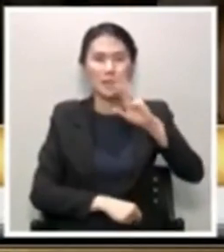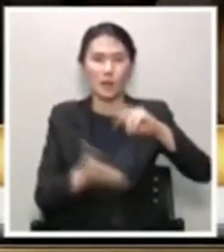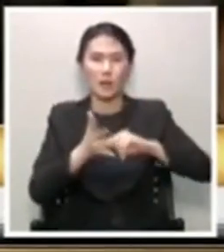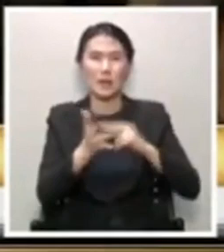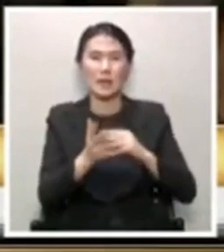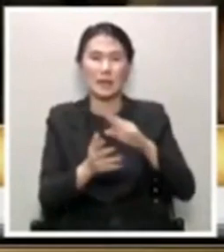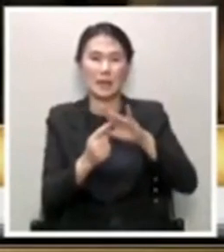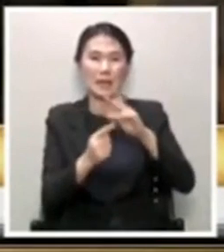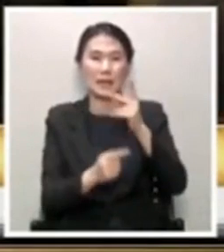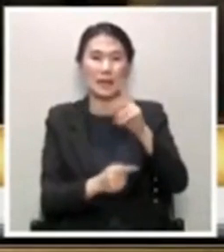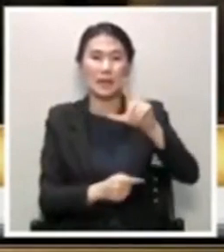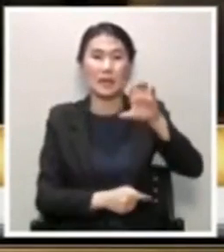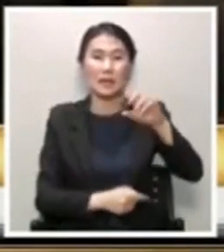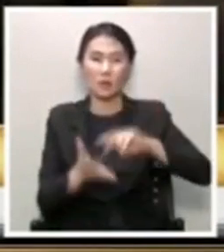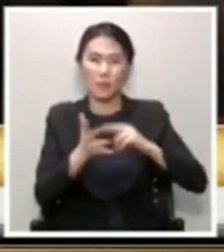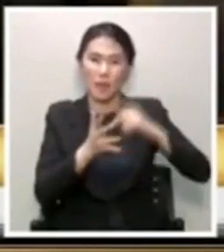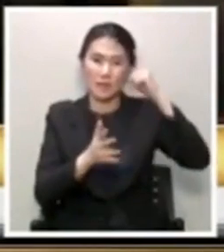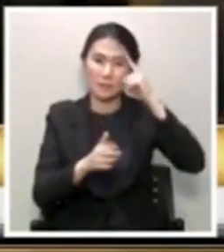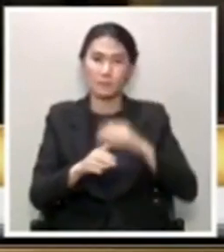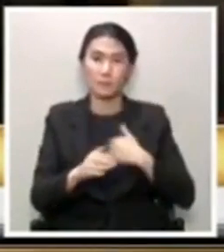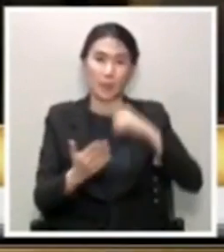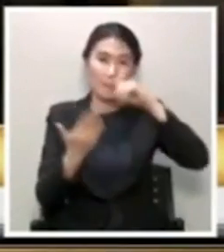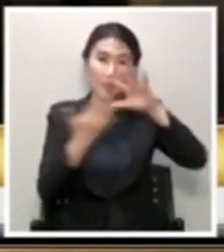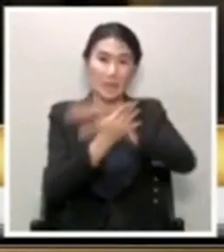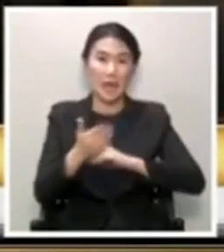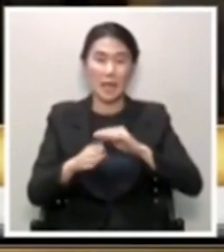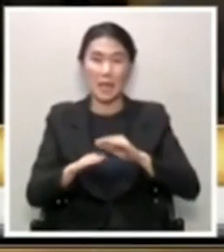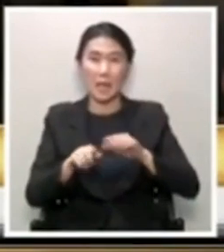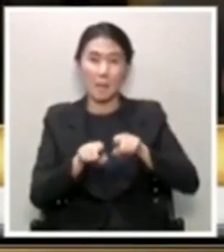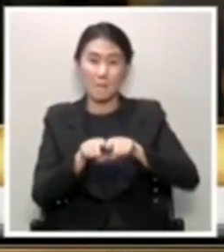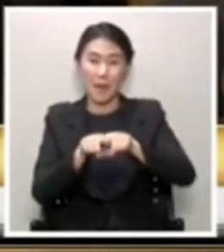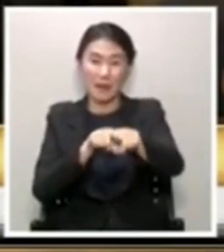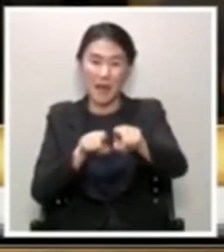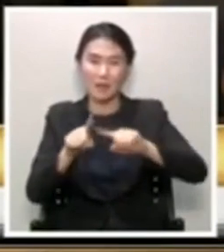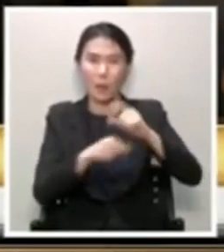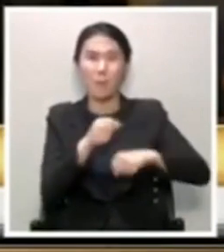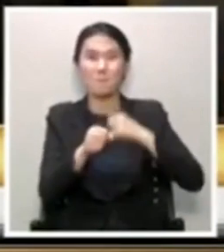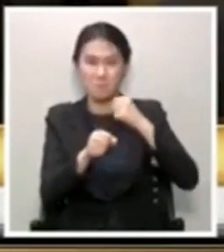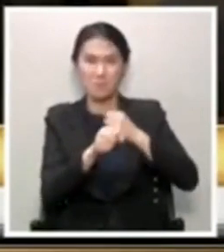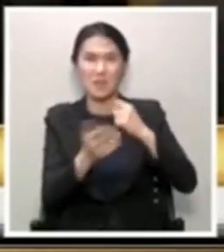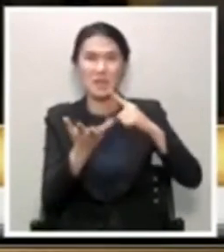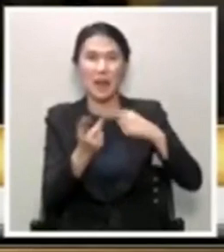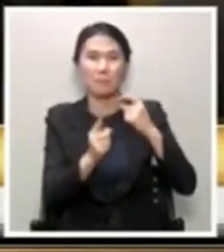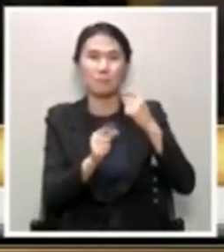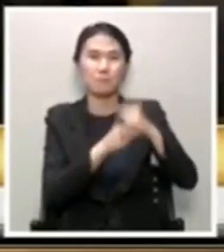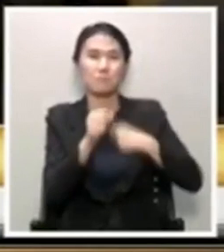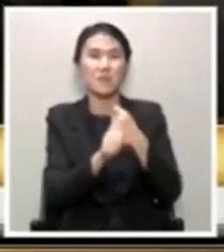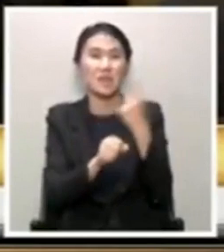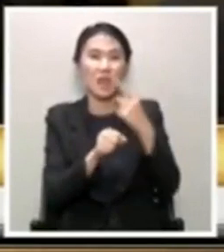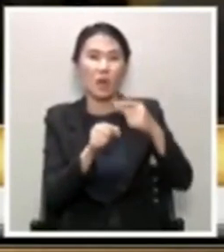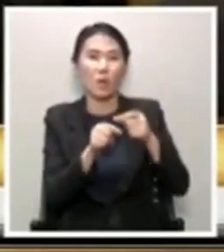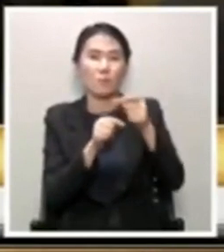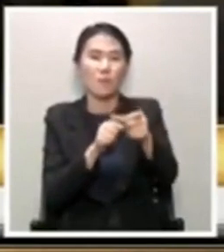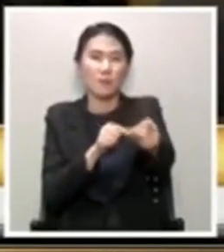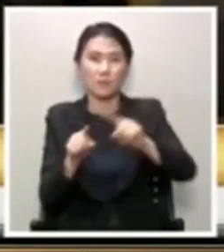กเกอร์ครับคือประเทศไทยเนี่ยมันเดินไปข้างหน้าครับแต่มันเดินไปแต่ปีพ.ศ.ครับท่านประธาน แต่ในทางสภาพการเมืองการปกครองแล้วเนี่